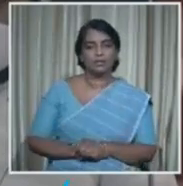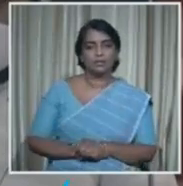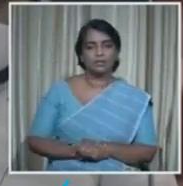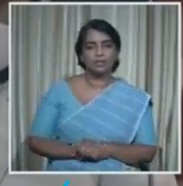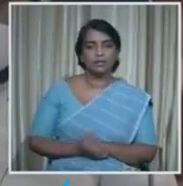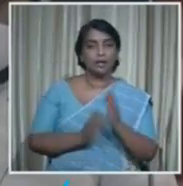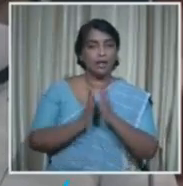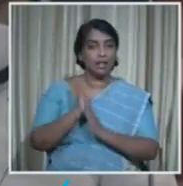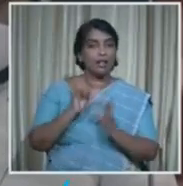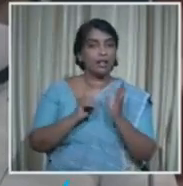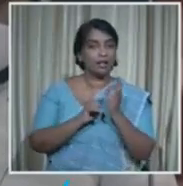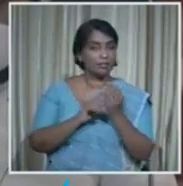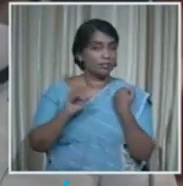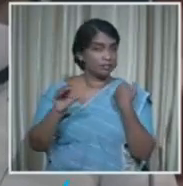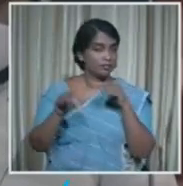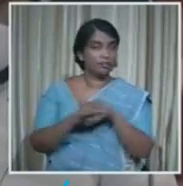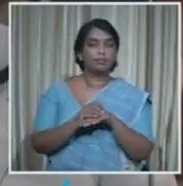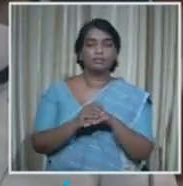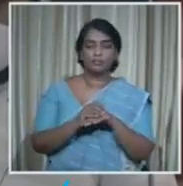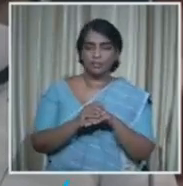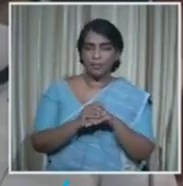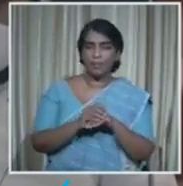menteri wara ekvidi ata patwan ne.